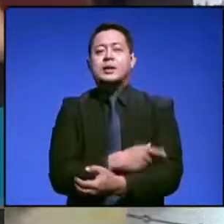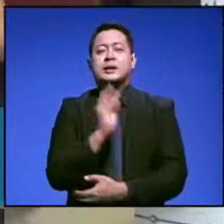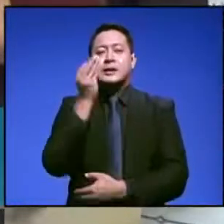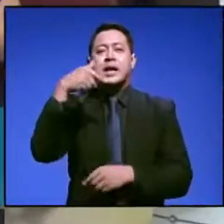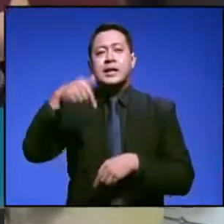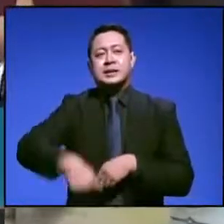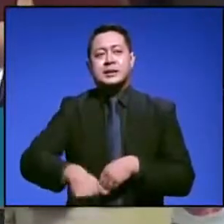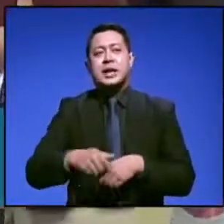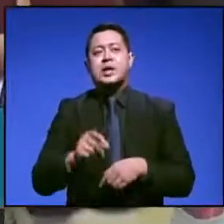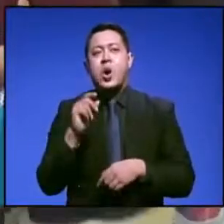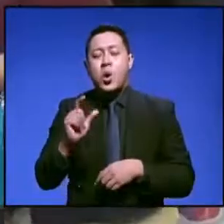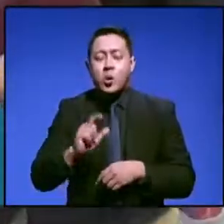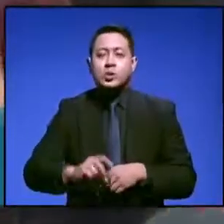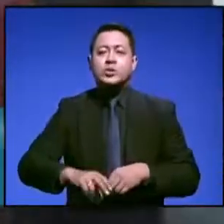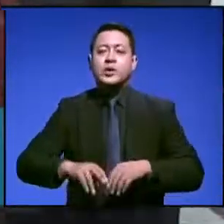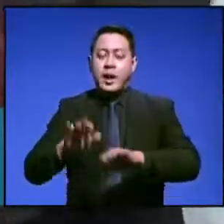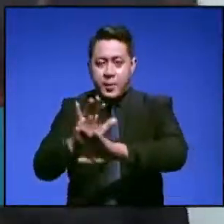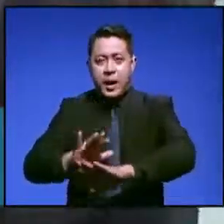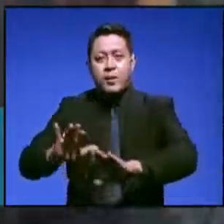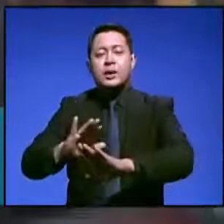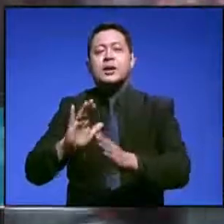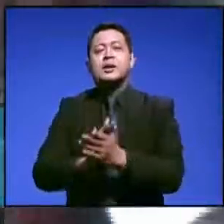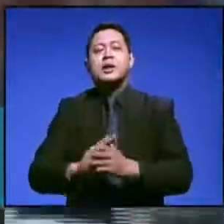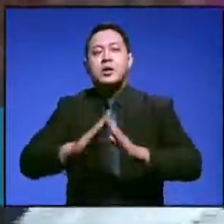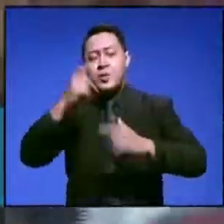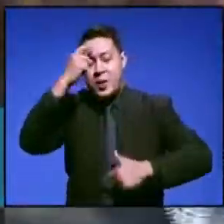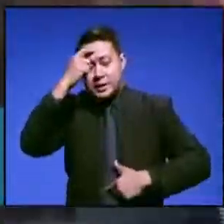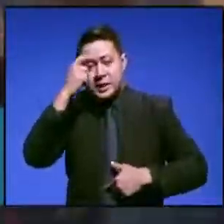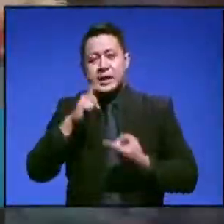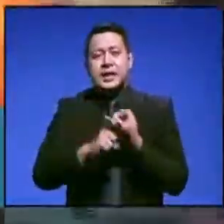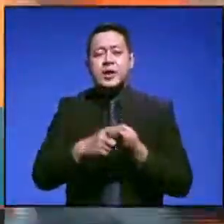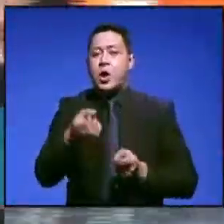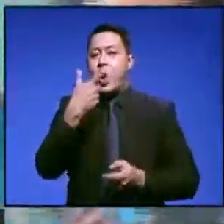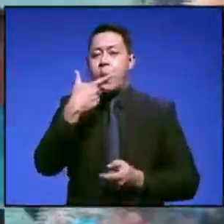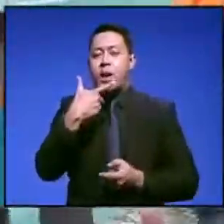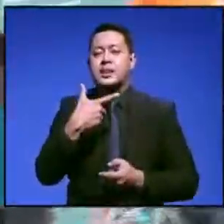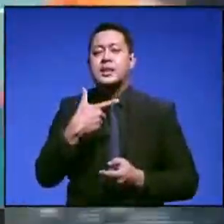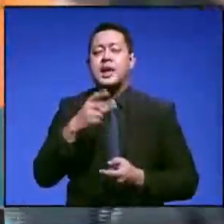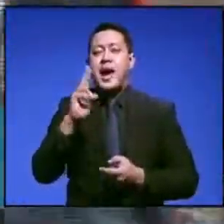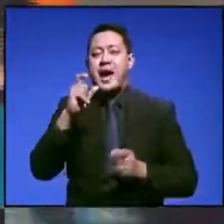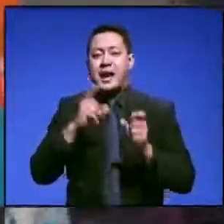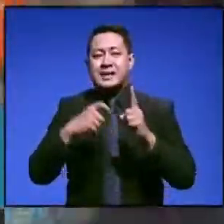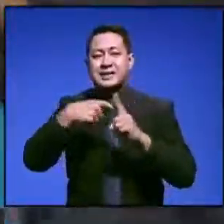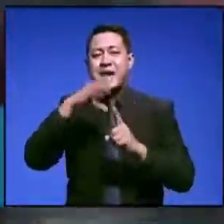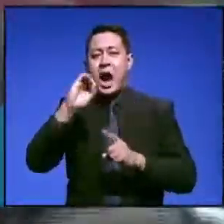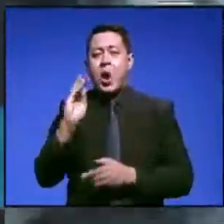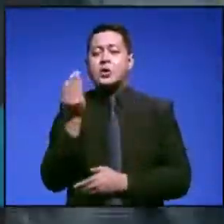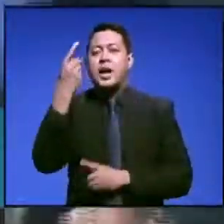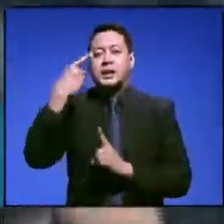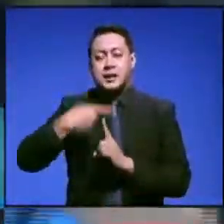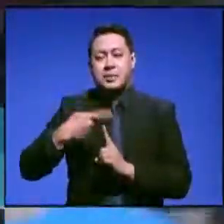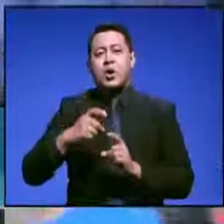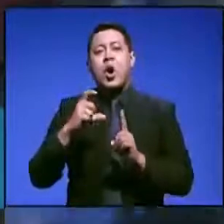Jakarta Selatan untuk menjalani rehabilitasi di Rumah Sakit Ketergantungan Obat atau RSKO Jakarta Timur.